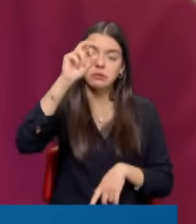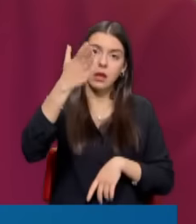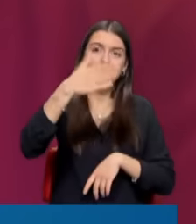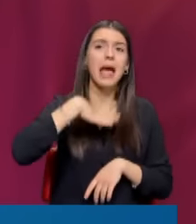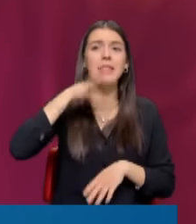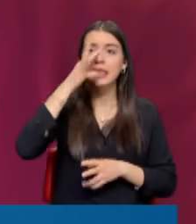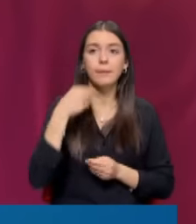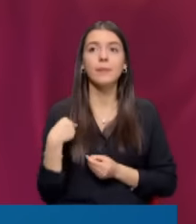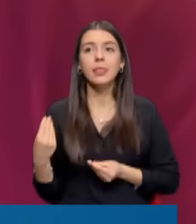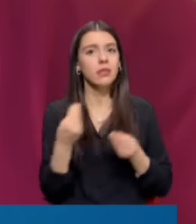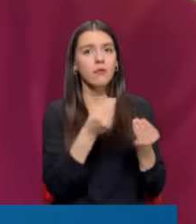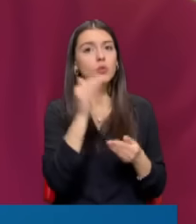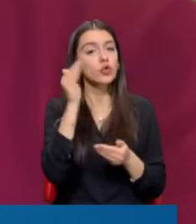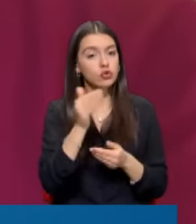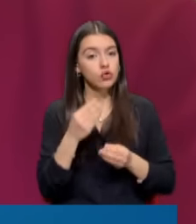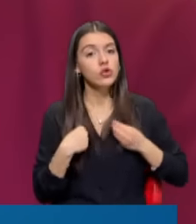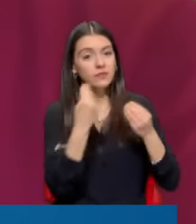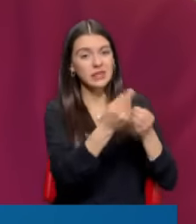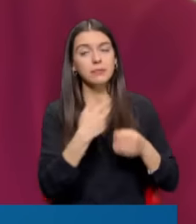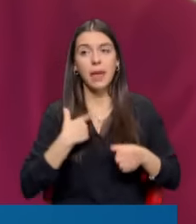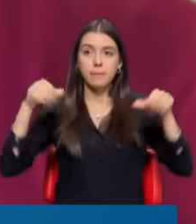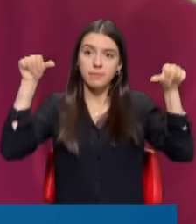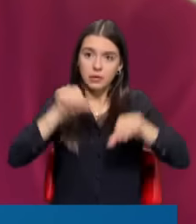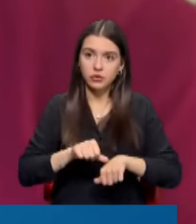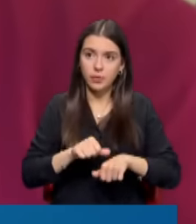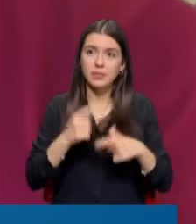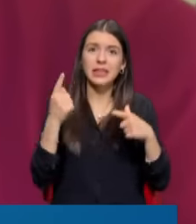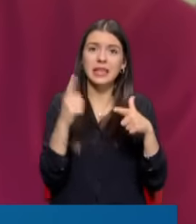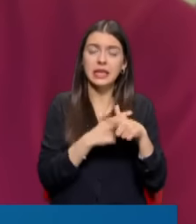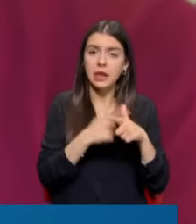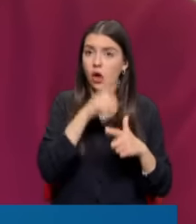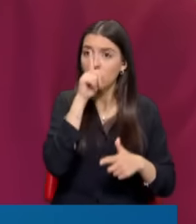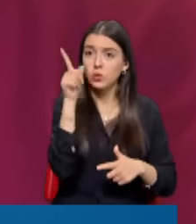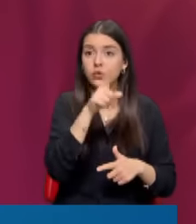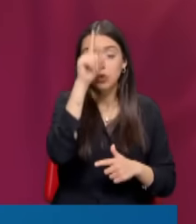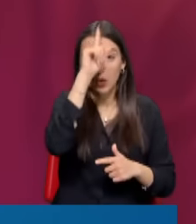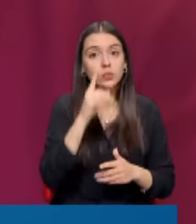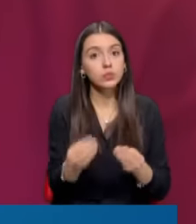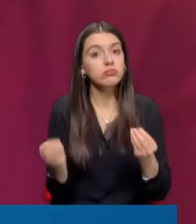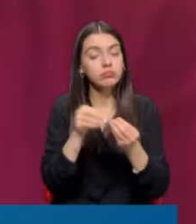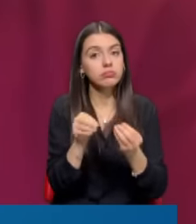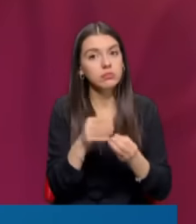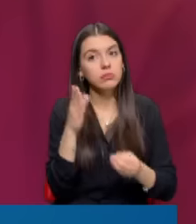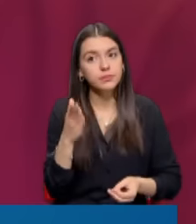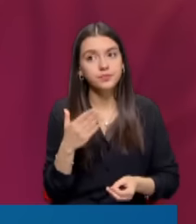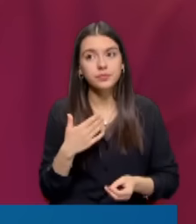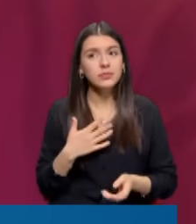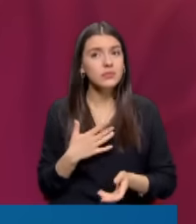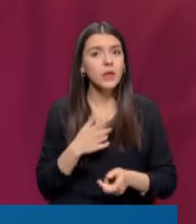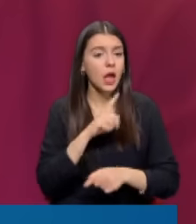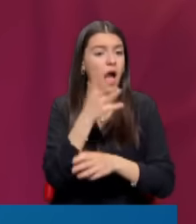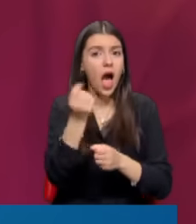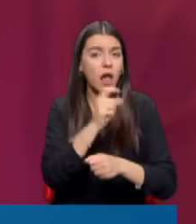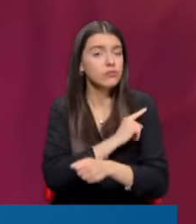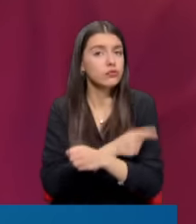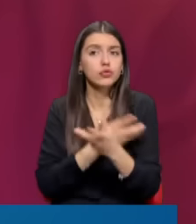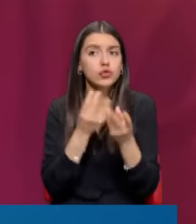vereyim? Ucuz versen ben batacağım. Kiralar %100 artıyor. Ne bileyim alım gücü çok